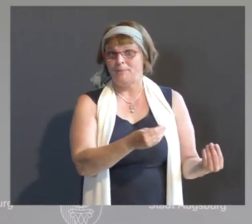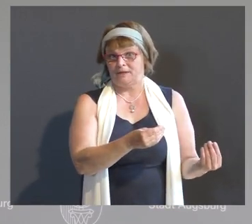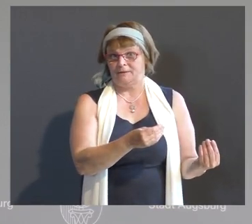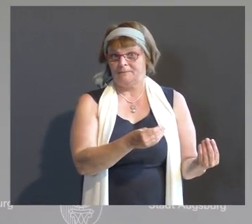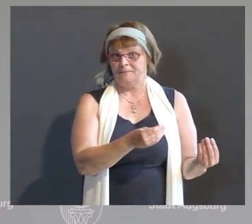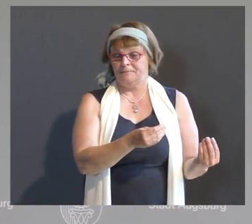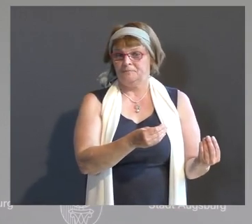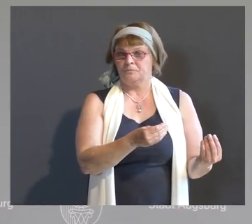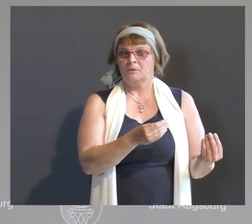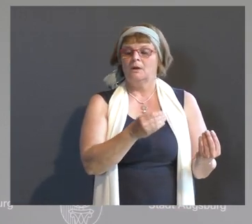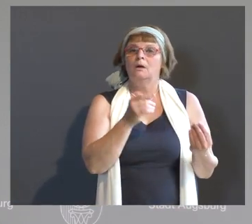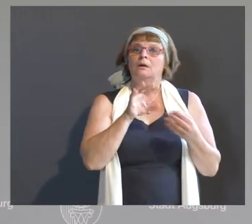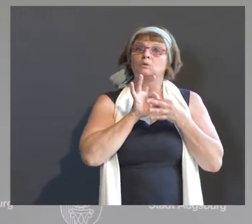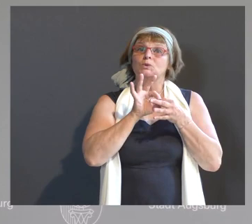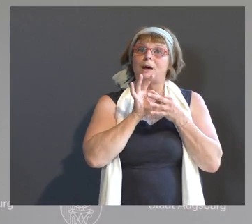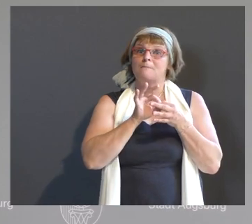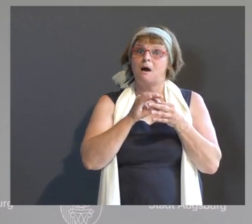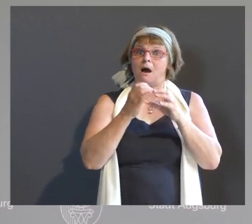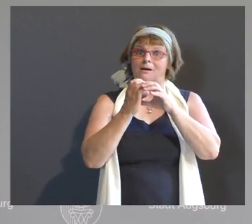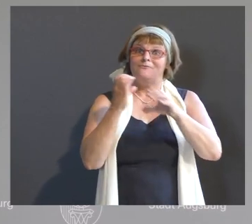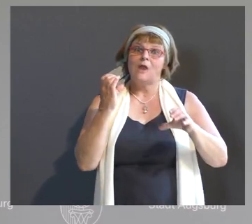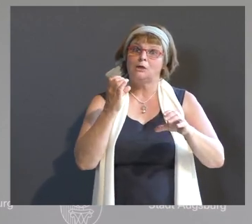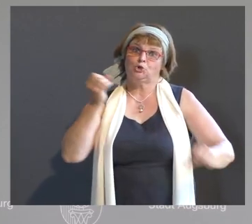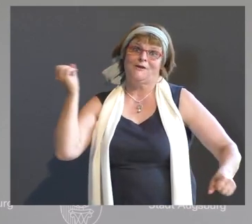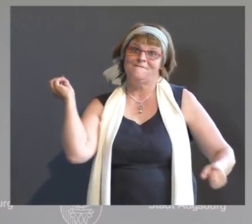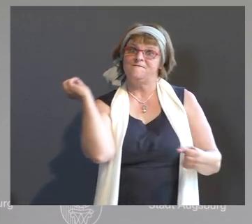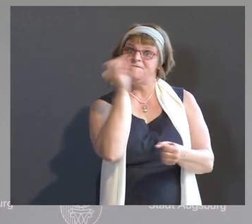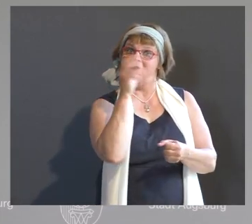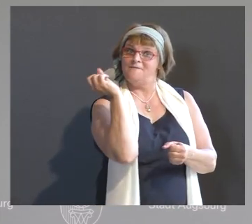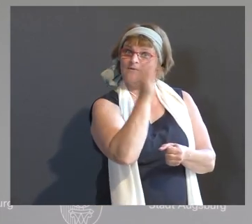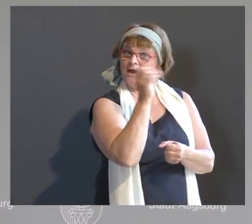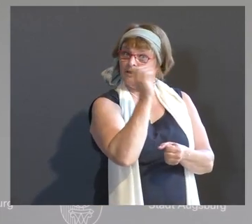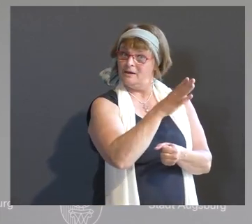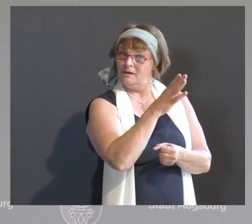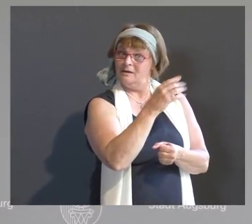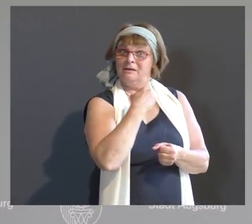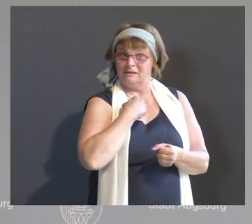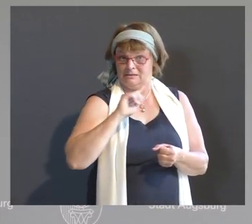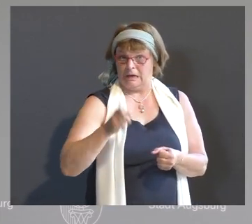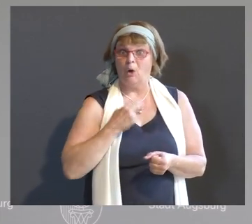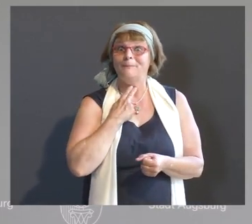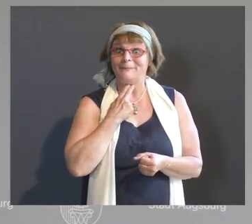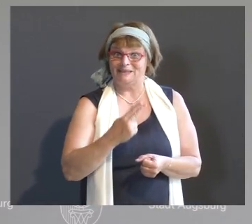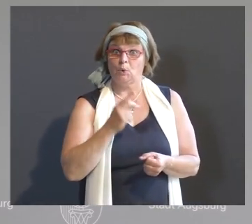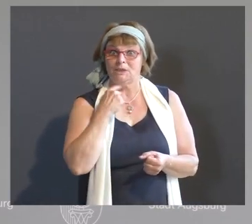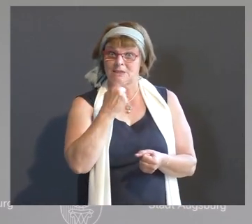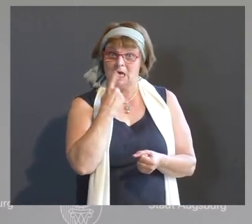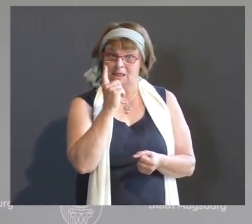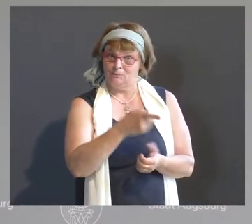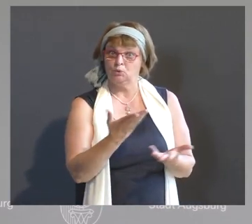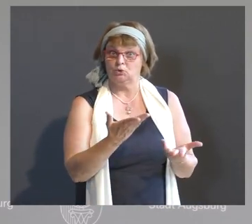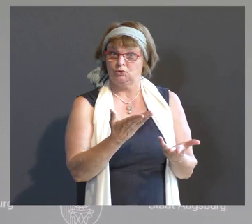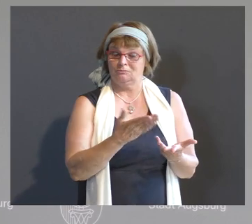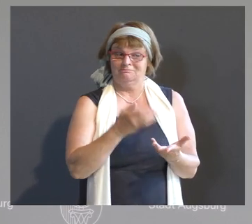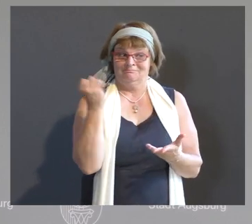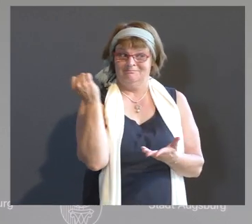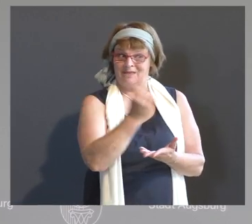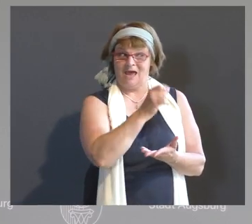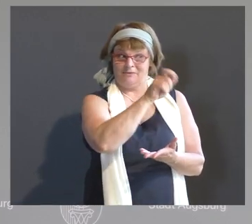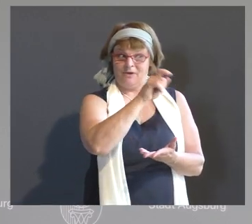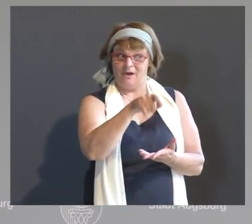Randalierern richtet sich unser Augenmerk, und auch das möchte ich hier betonen, auch auf die Personen, die solchen Tätern in der Menge